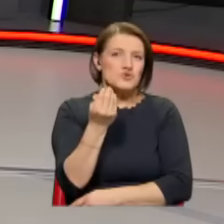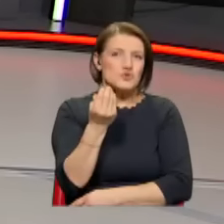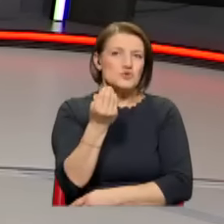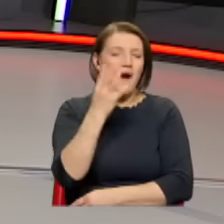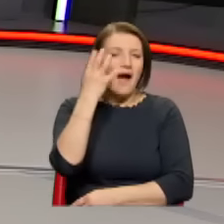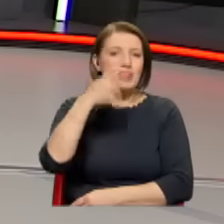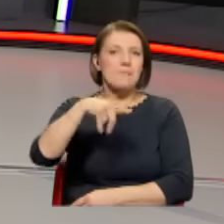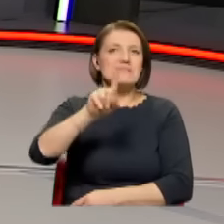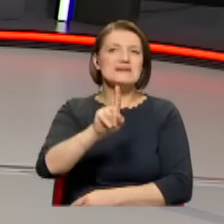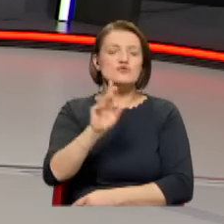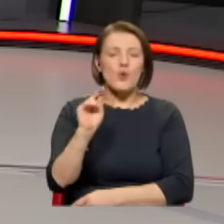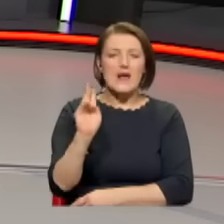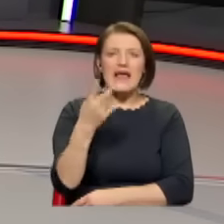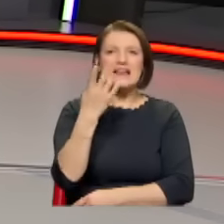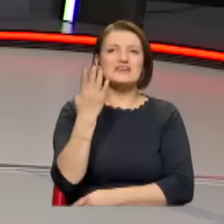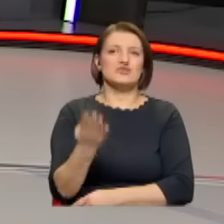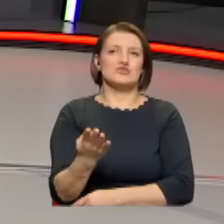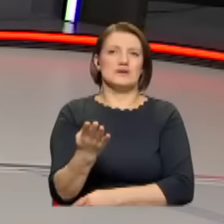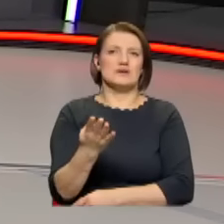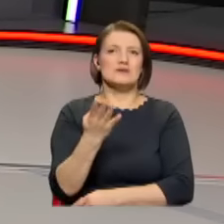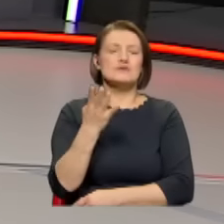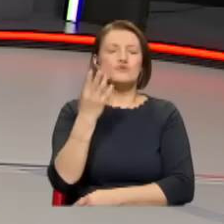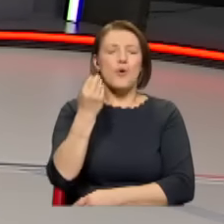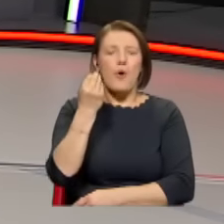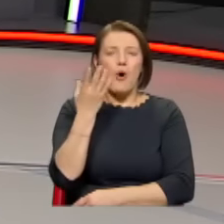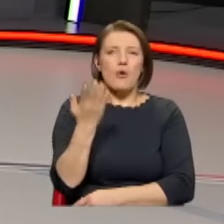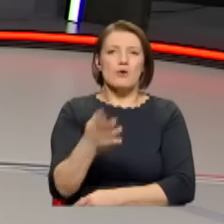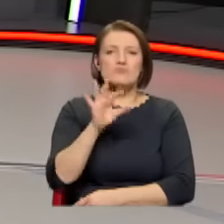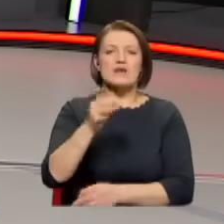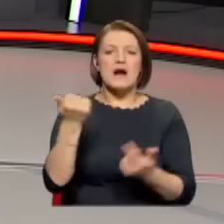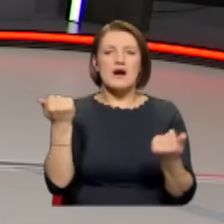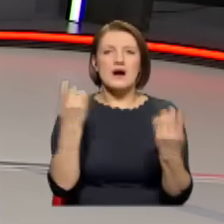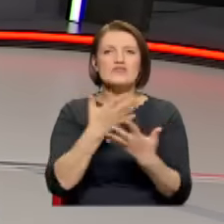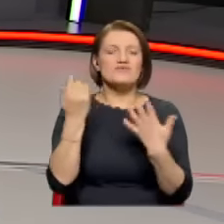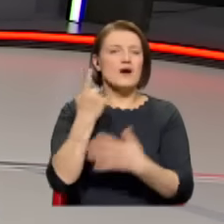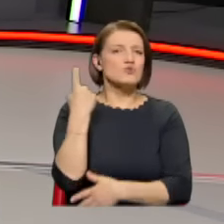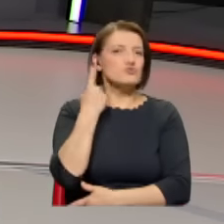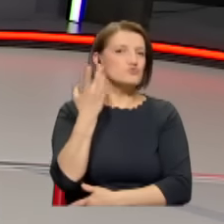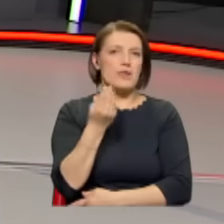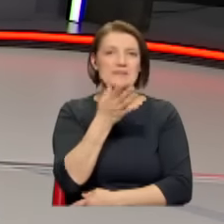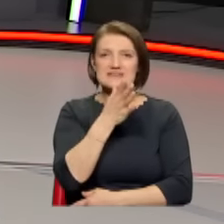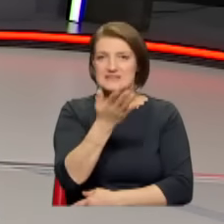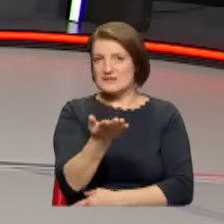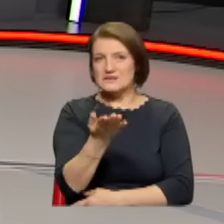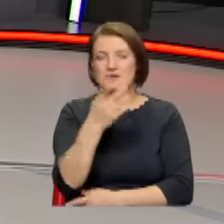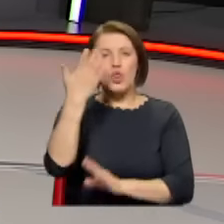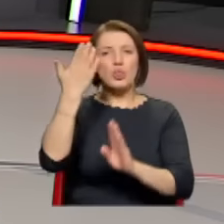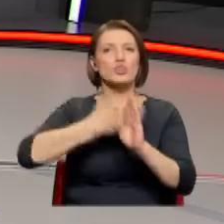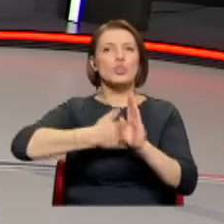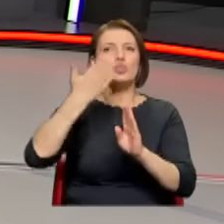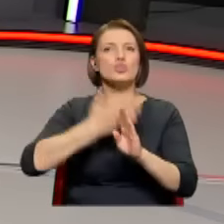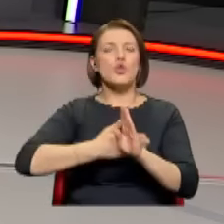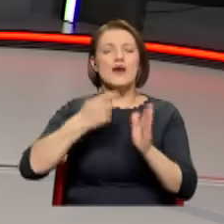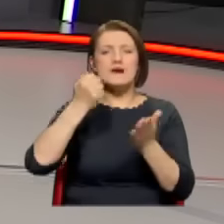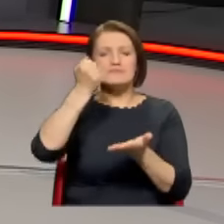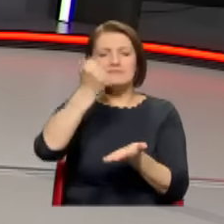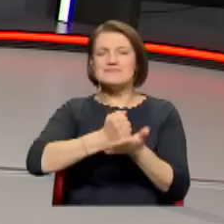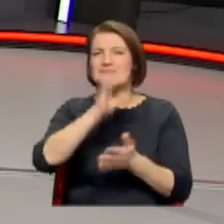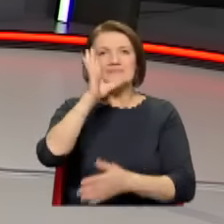manidar, çok ilginç, çok ironik, çok. Burada kaç kez duymuş olabilirsiniz. Döner